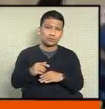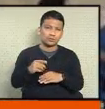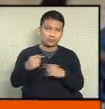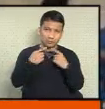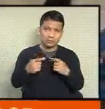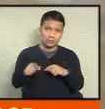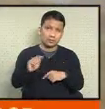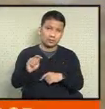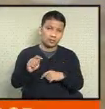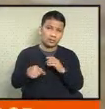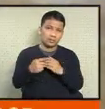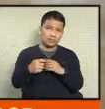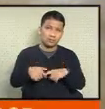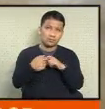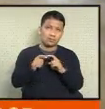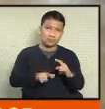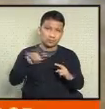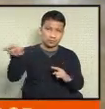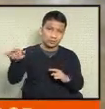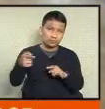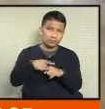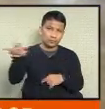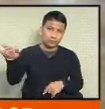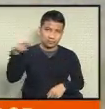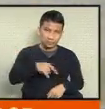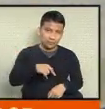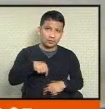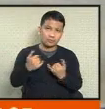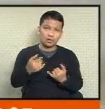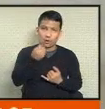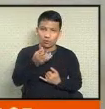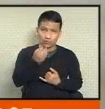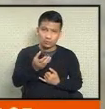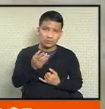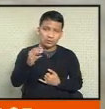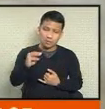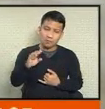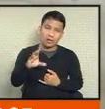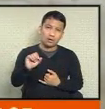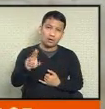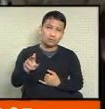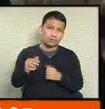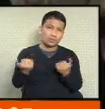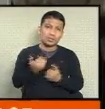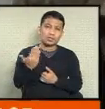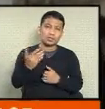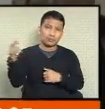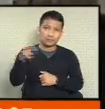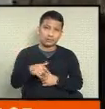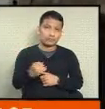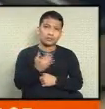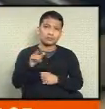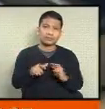Malacanang ng temporary ban ng mga biyahe papunta at galing sa mainland China, Hong Kong at Macau, may ilan pa ring airlines na maghahatid sa